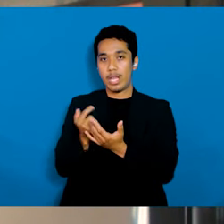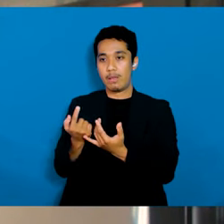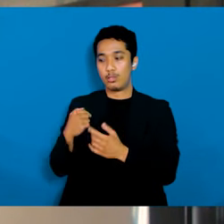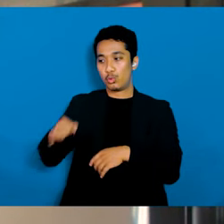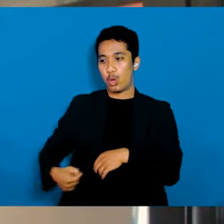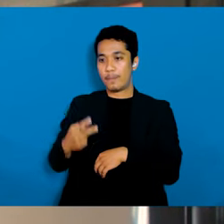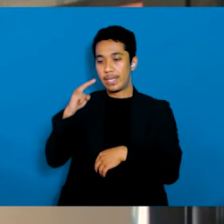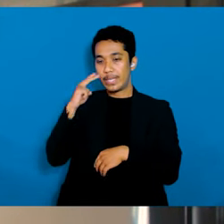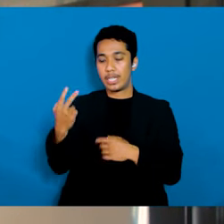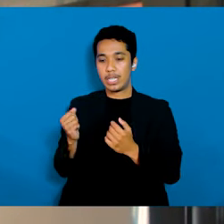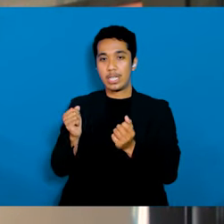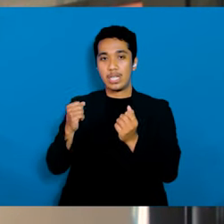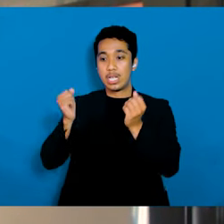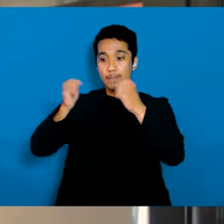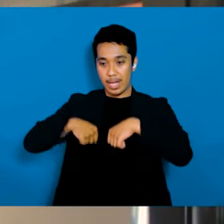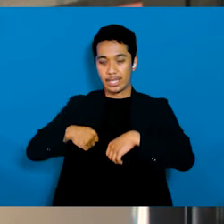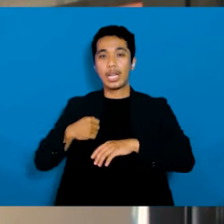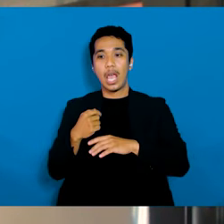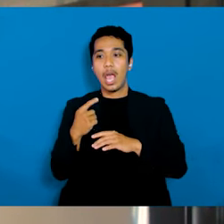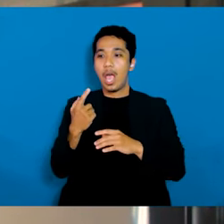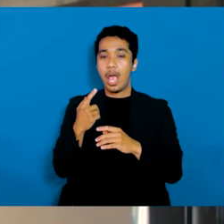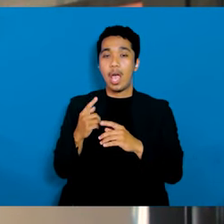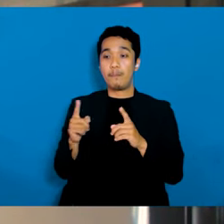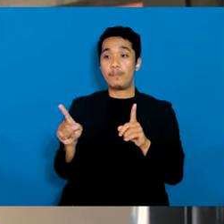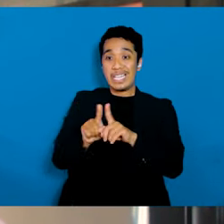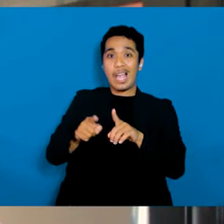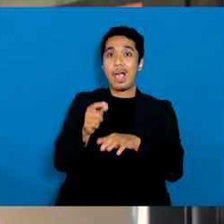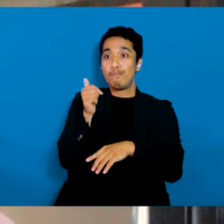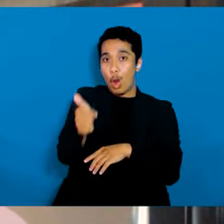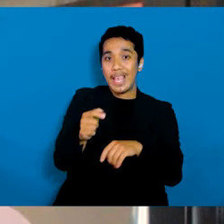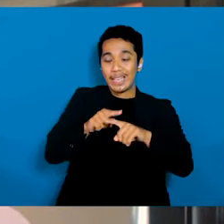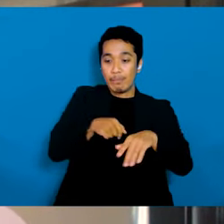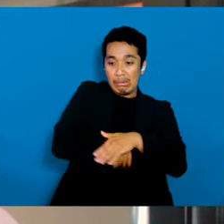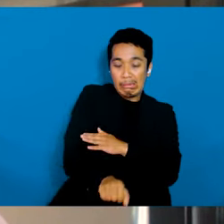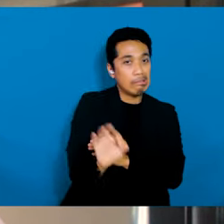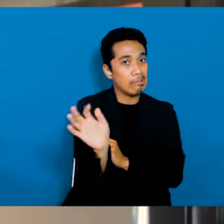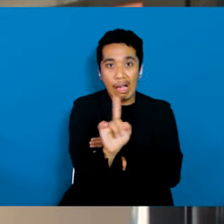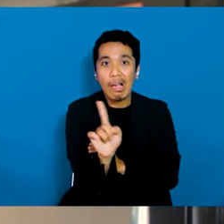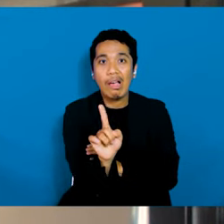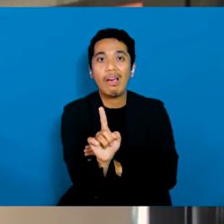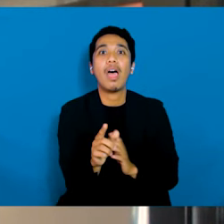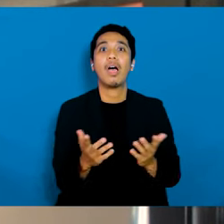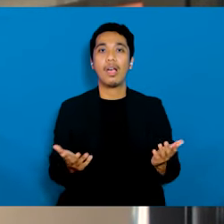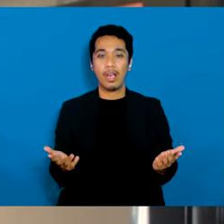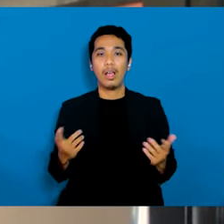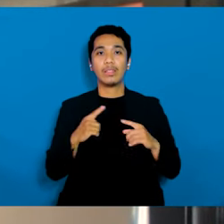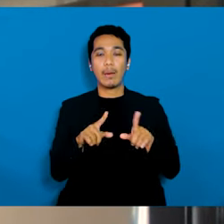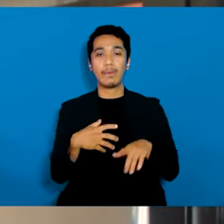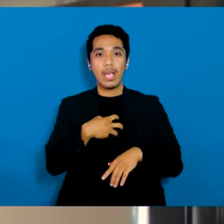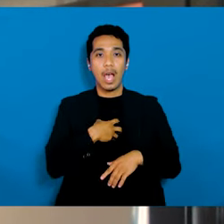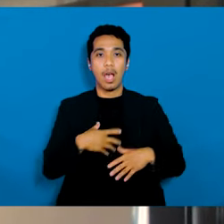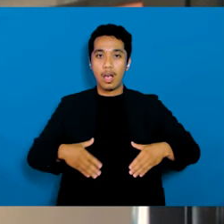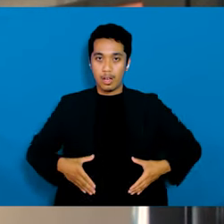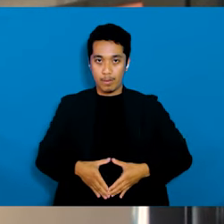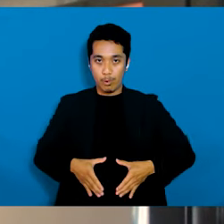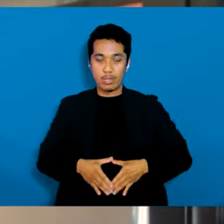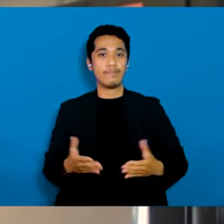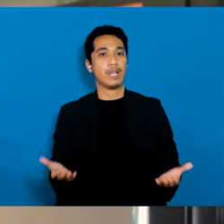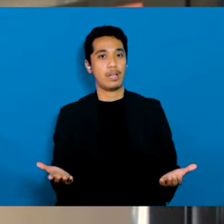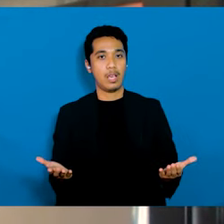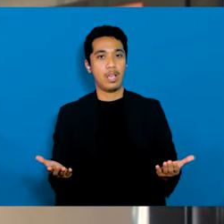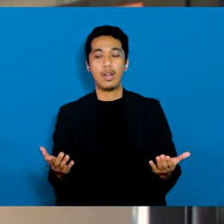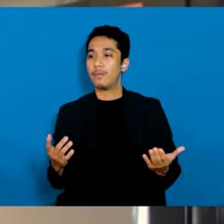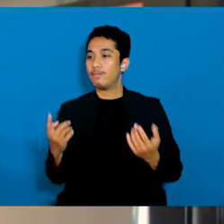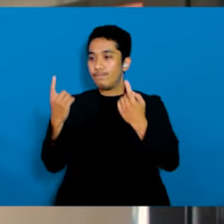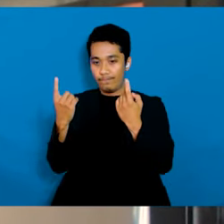sebenarnya ada kesepakatan mereka boleh menikah asal tidak punya keturunan. Nah, ini hak reproduksi nih.